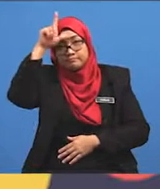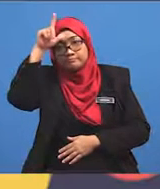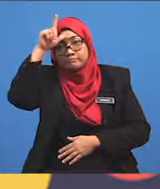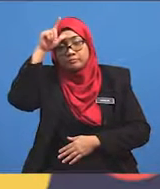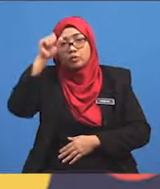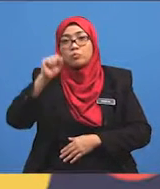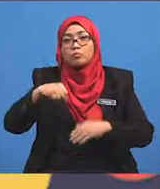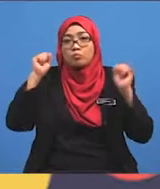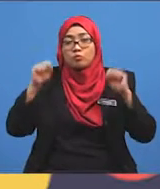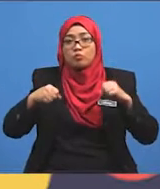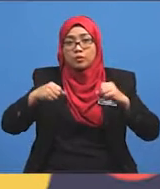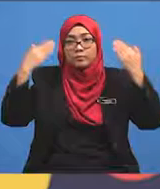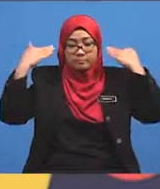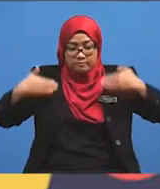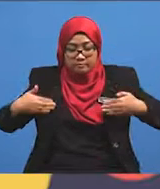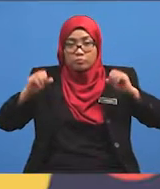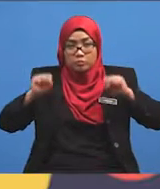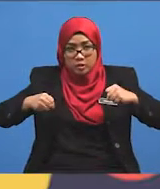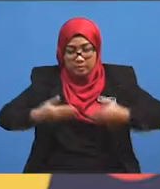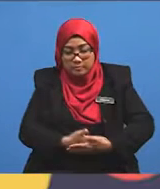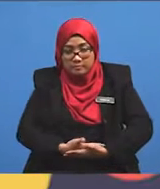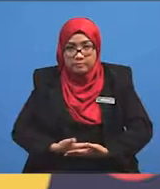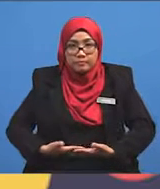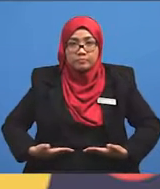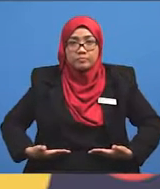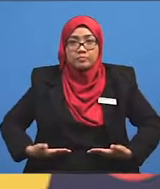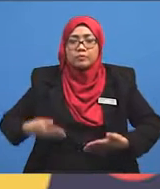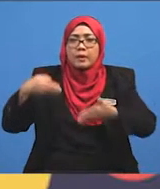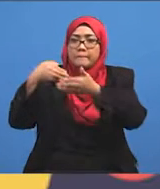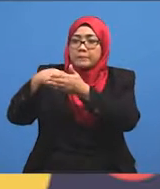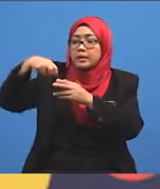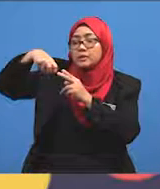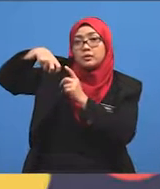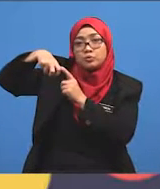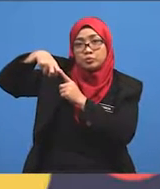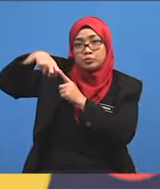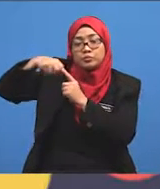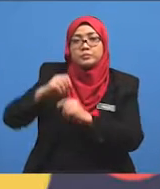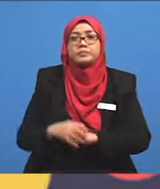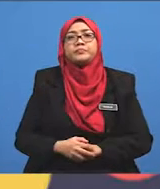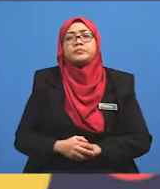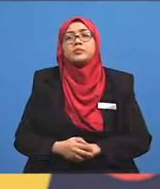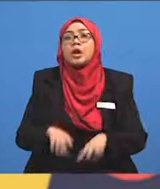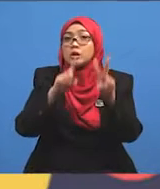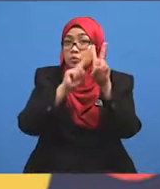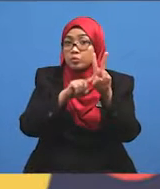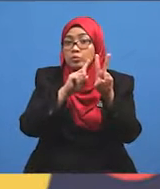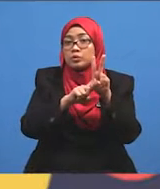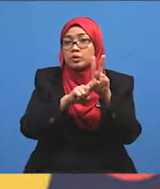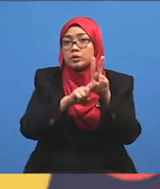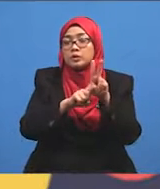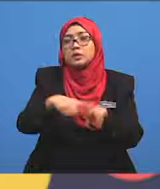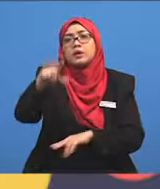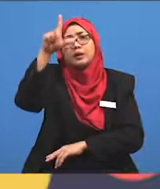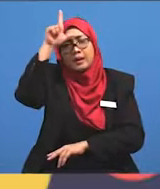aurat. Dia maknanya di antara pusat hingga ke lutut. Yang kedua, batas aurat bagi lelaki